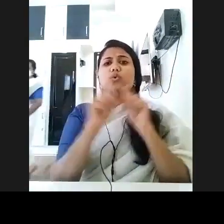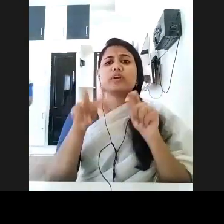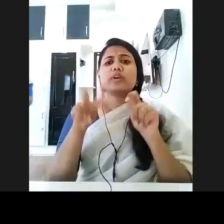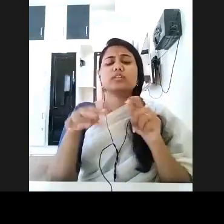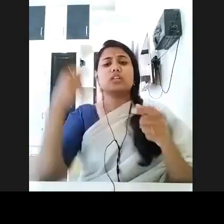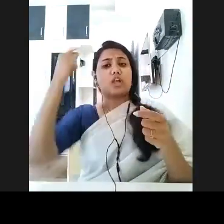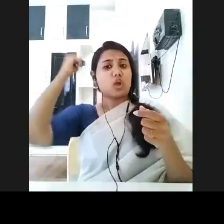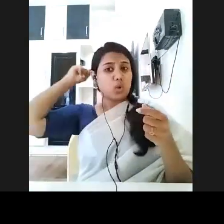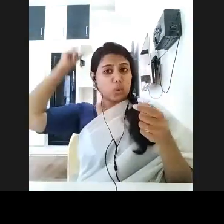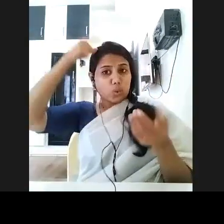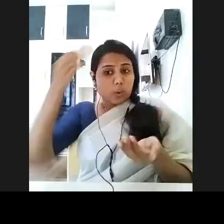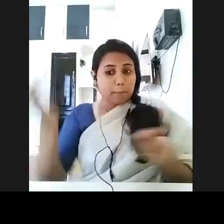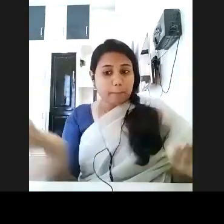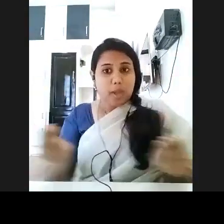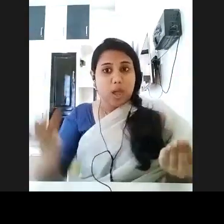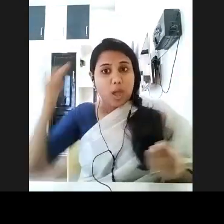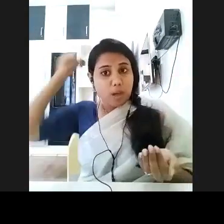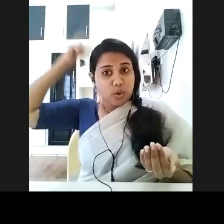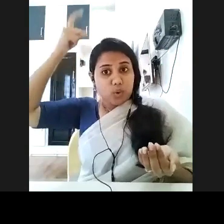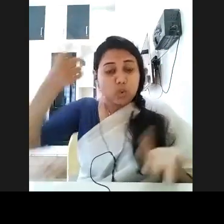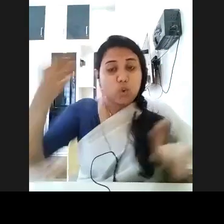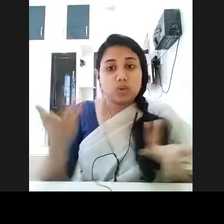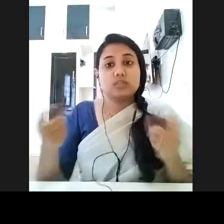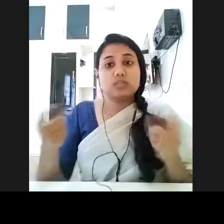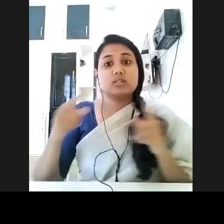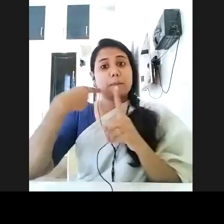പീഡിയാട്രിക് ന്യൂറോളജിസ്റ്റ്, ഒരു പീഡിയാട്രീഷ്യൻ,